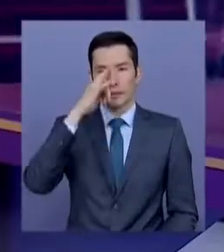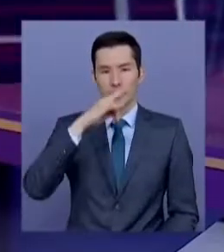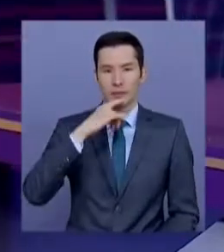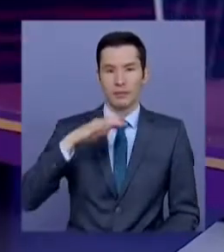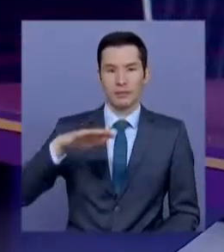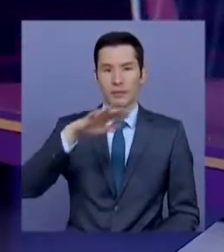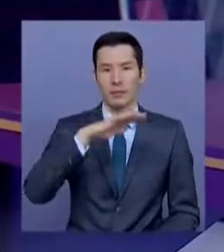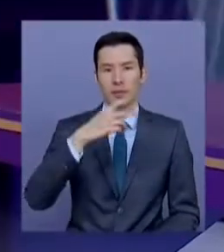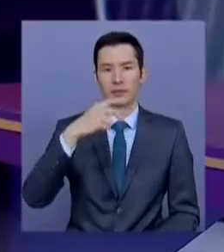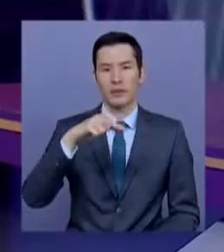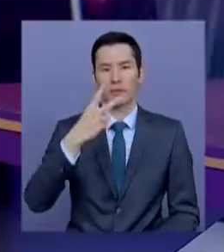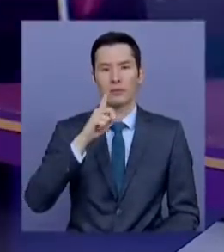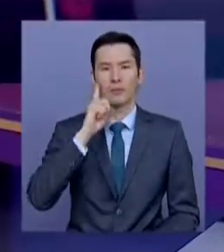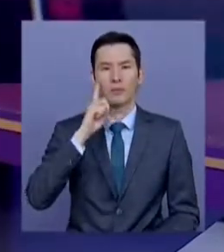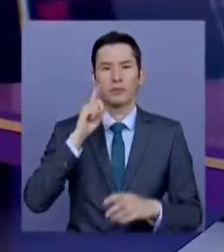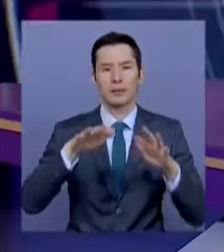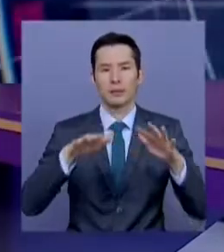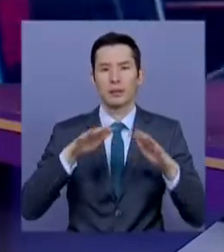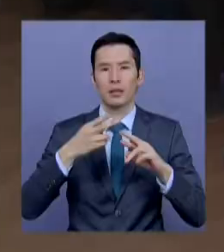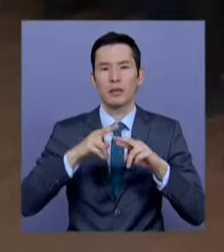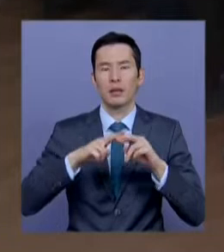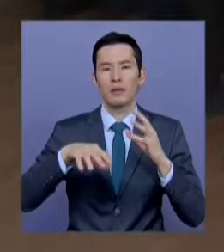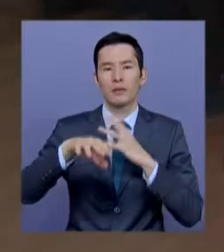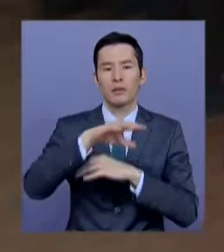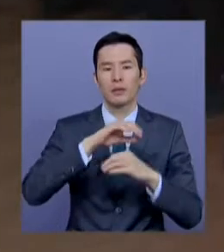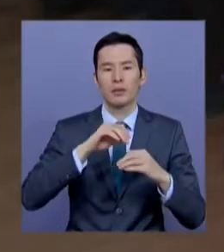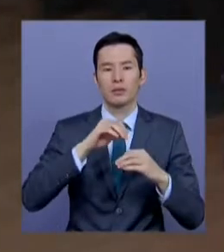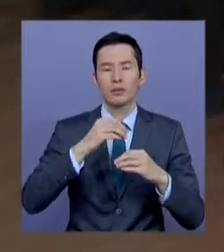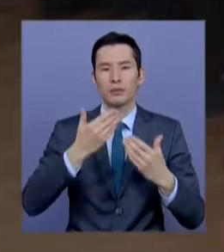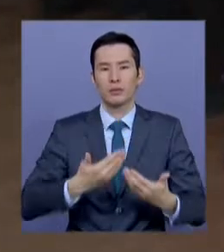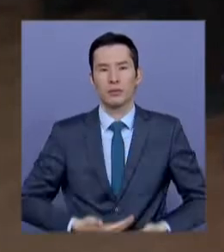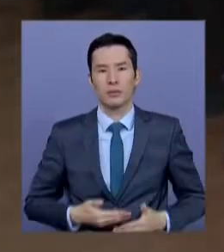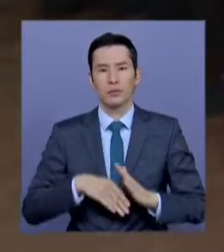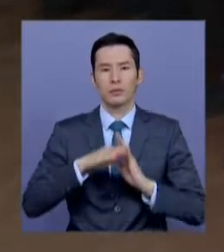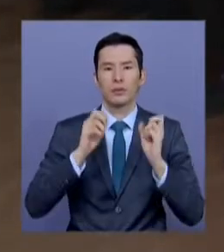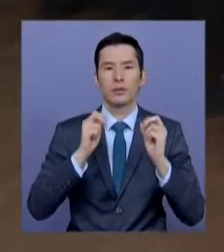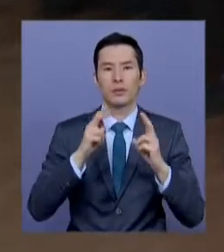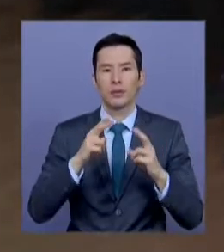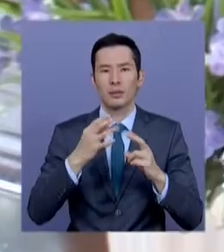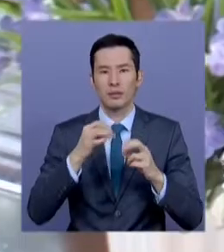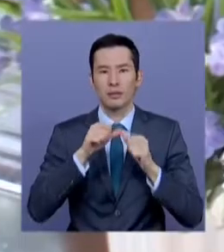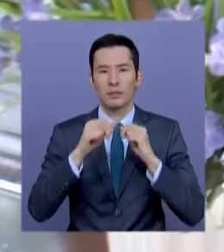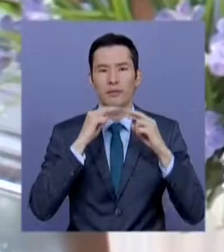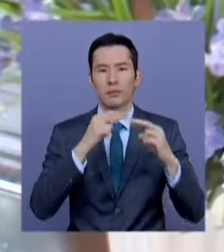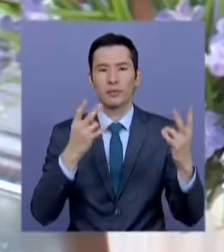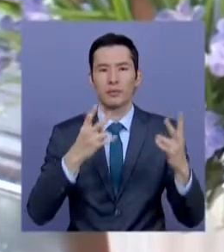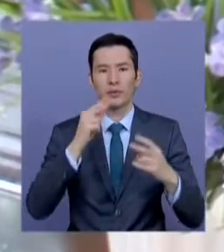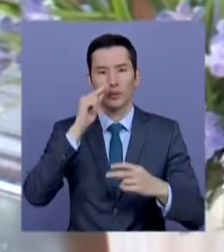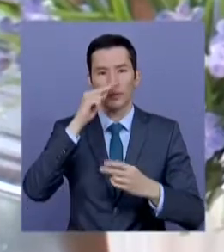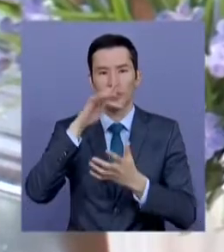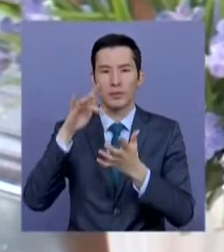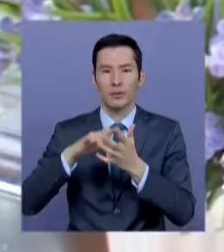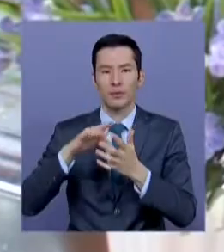жастар, сондықтан жас буынның белсенділігін арттырып, қоғамдағы өзгерістерге бейжай қарауға болмайды. Шымкенттік студенттермен